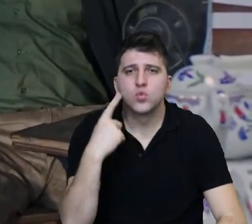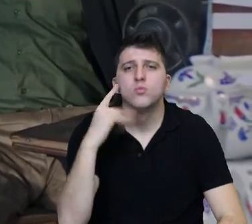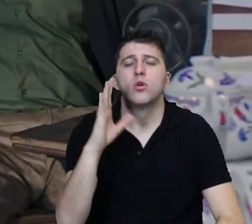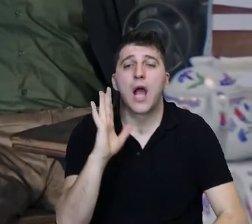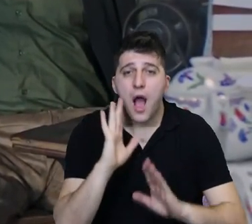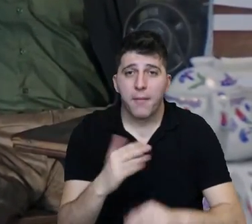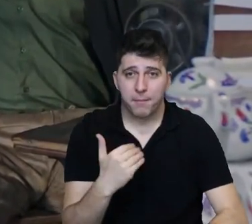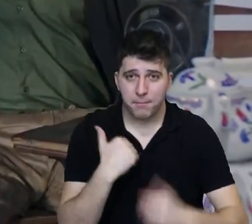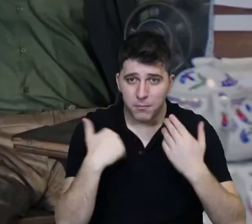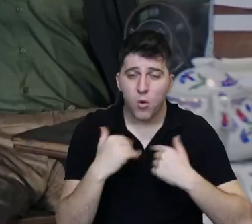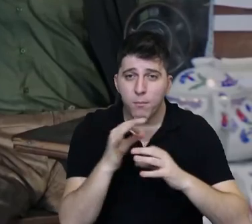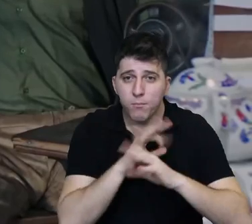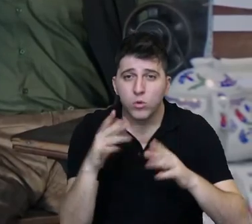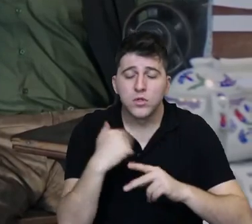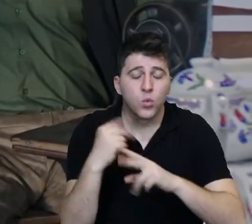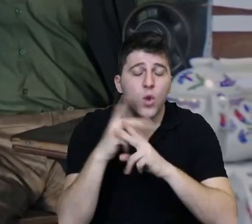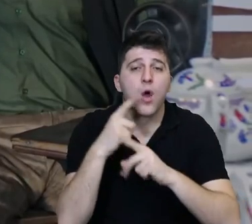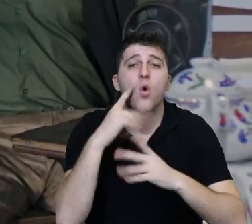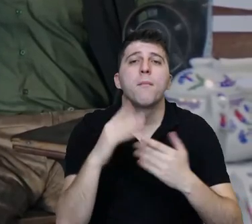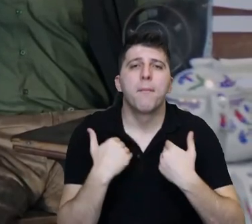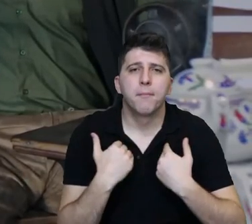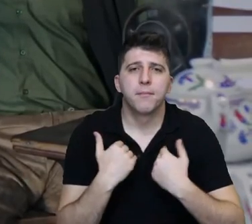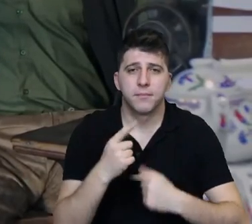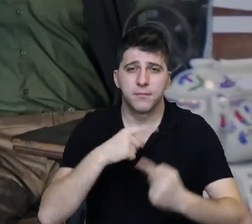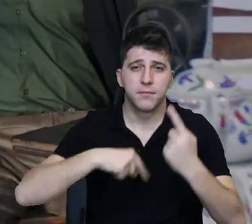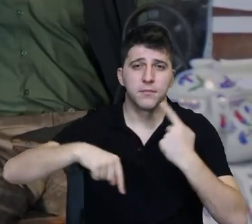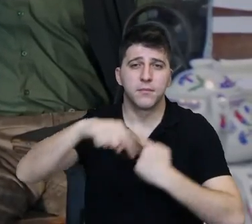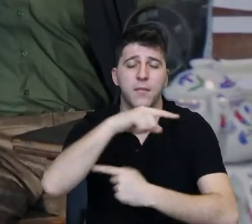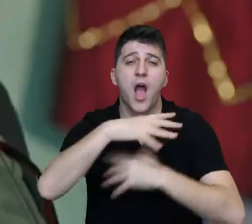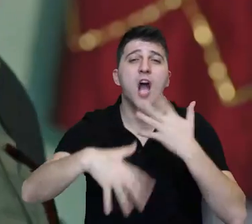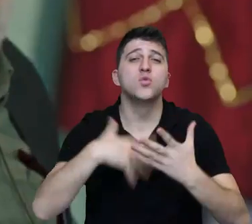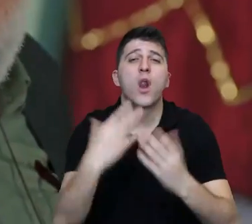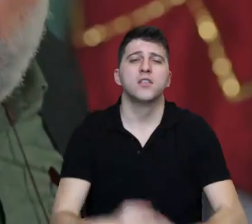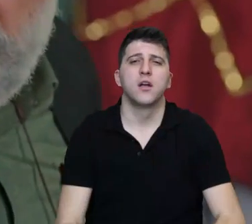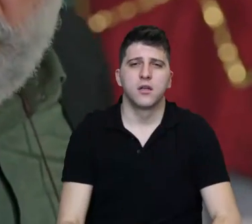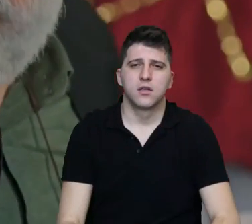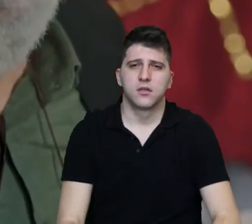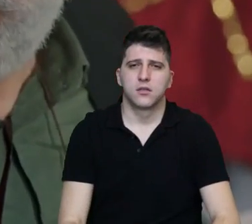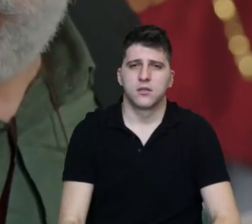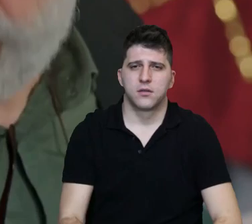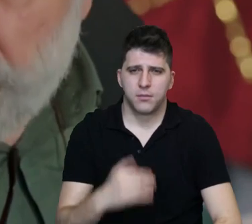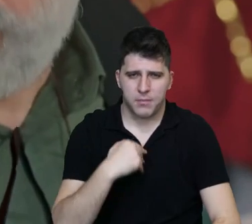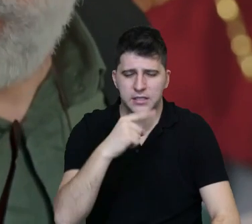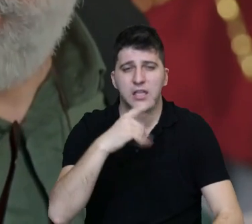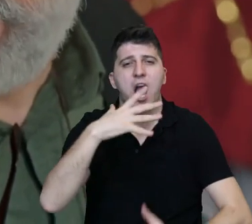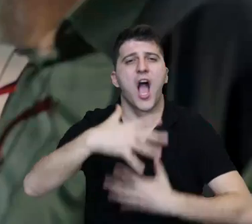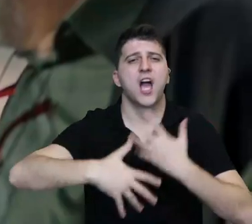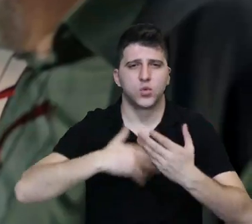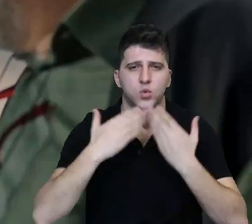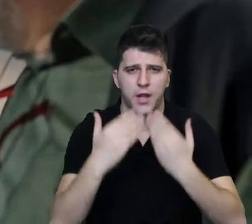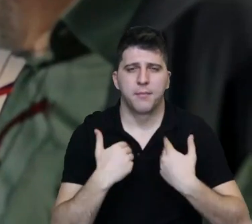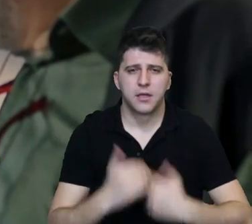ama Santral boşuna ceyran almaz. Ortalık karışacak. Ben sana daha karışığını söyleyeyim